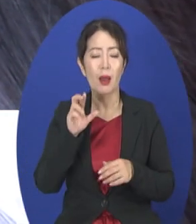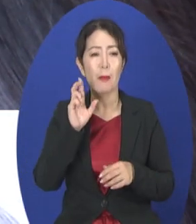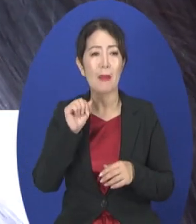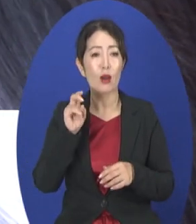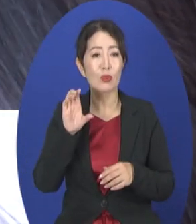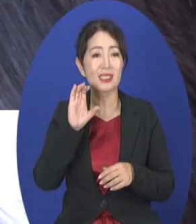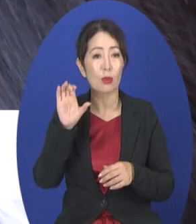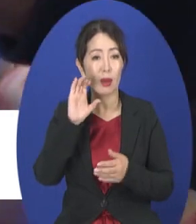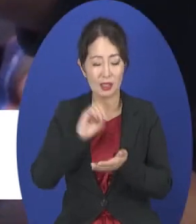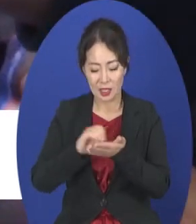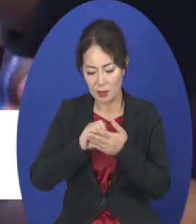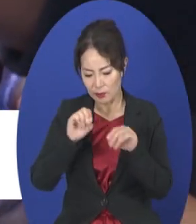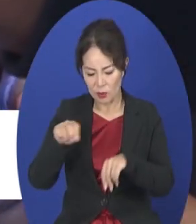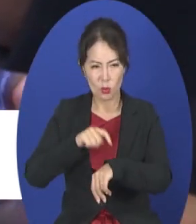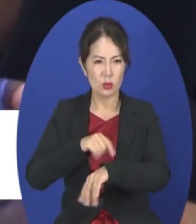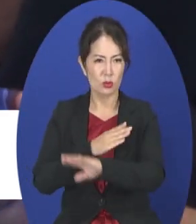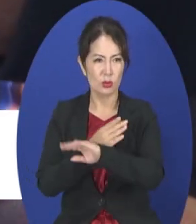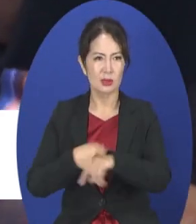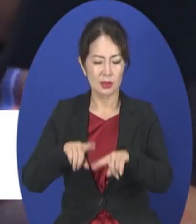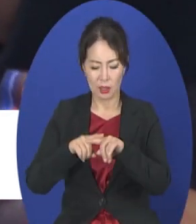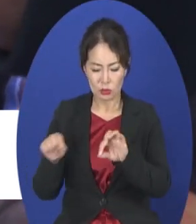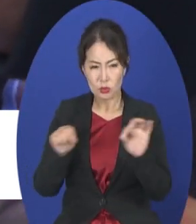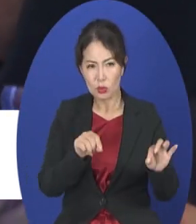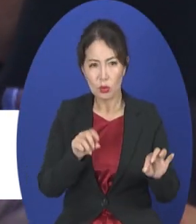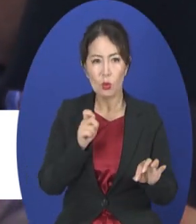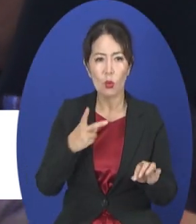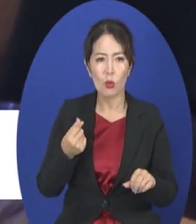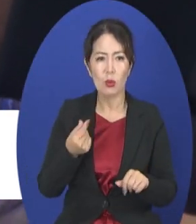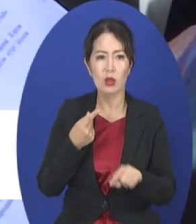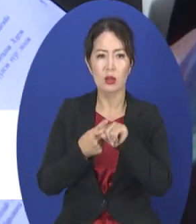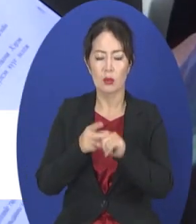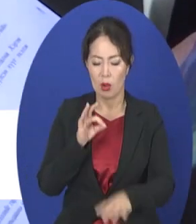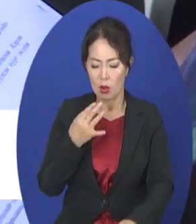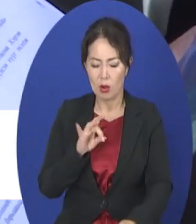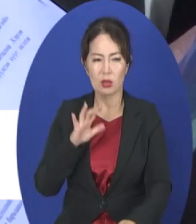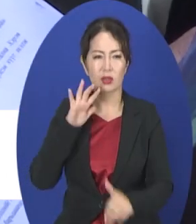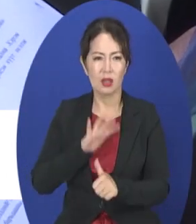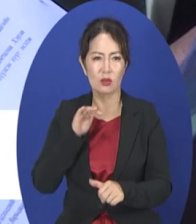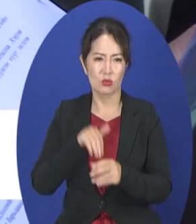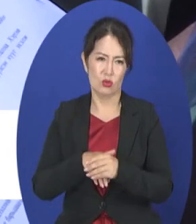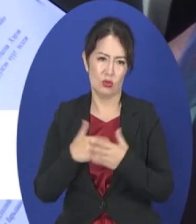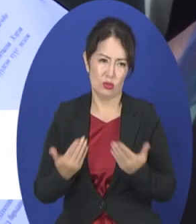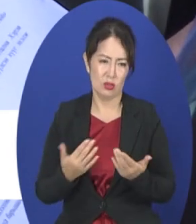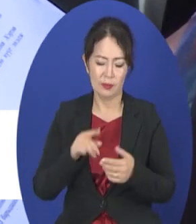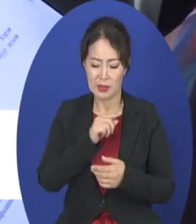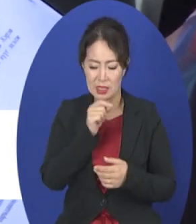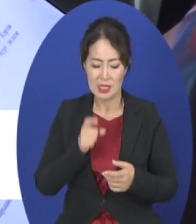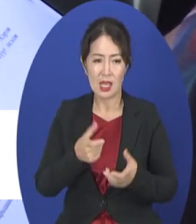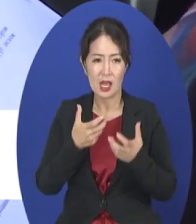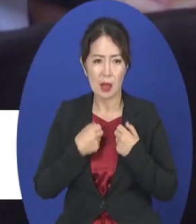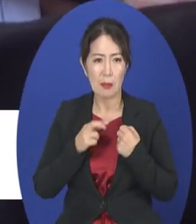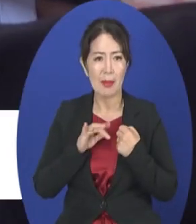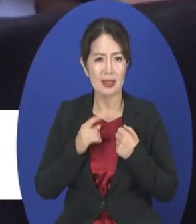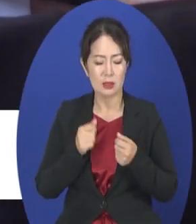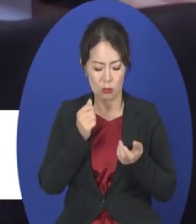санхүүгийн байгууллагатай байгуулсан гэрээнийх нь хугацаа дуусч дахин сунгахдаа хүүгийн нэмэгдэл тооцож өргийн дарамтанд орсон тухай ярьж байна. Зээлдэгч тал барьцаалсан эд